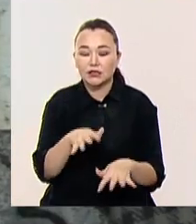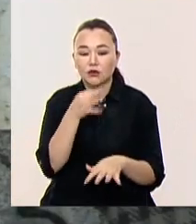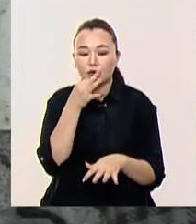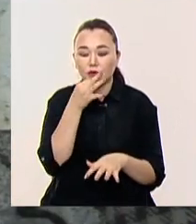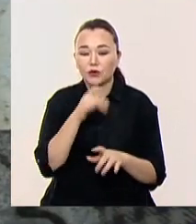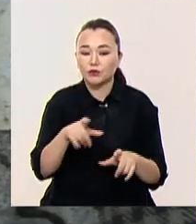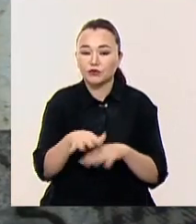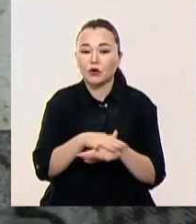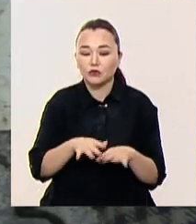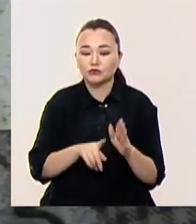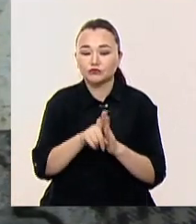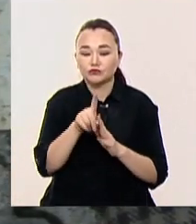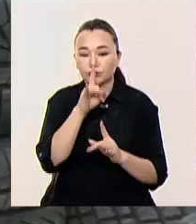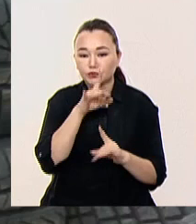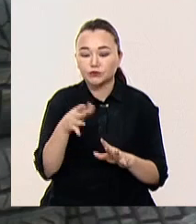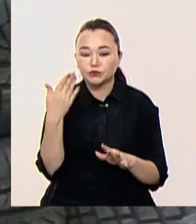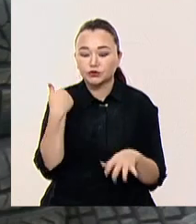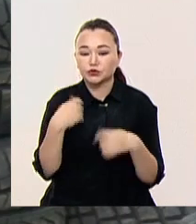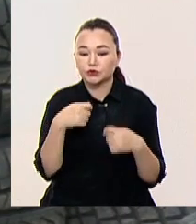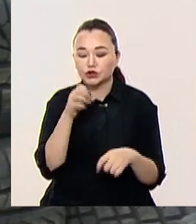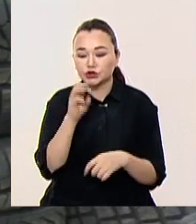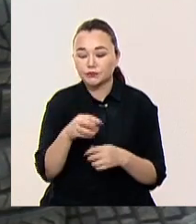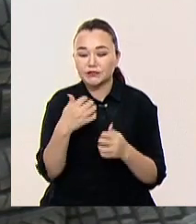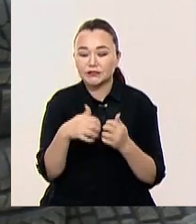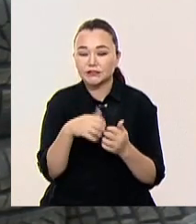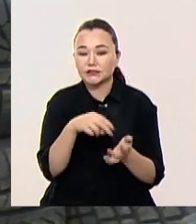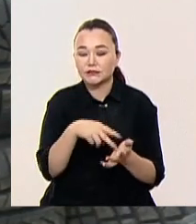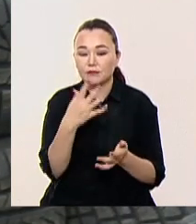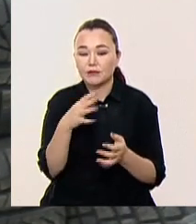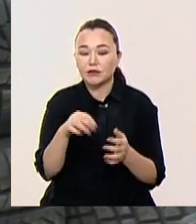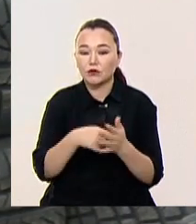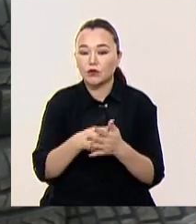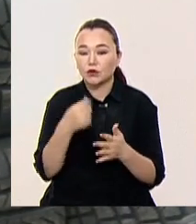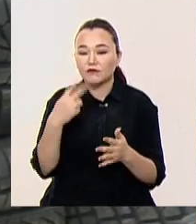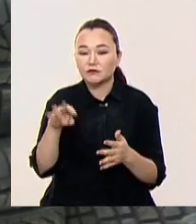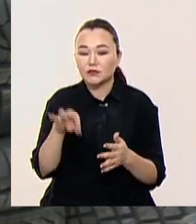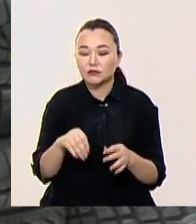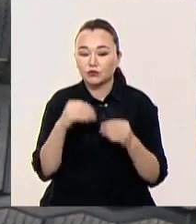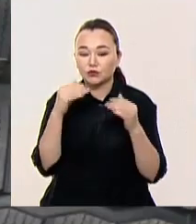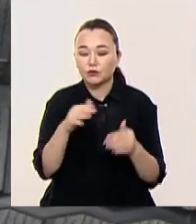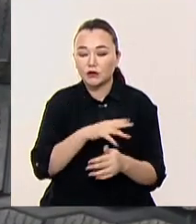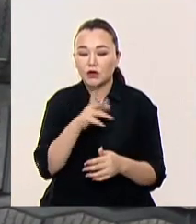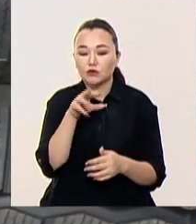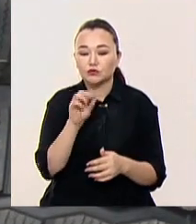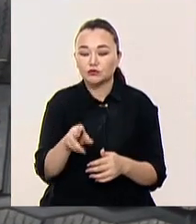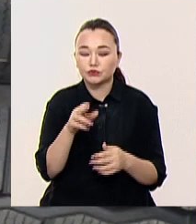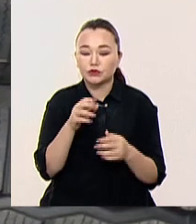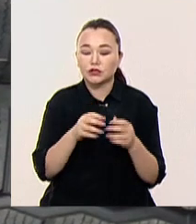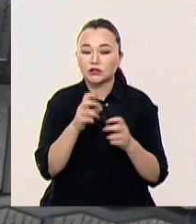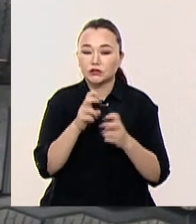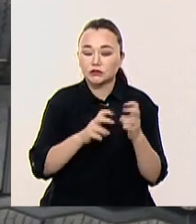отыр. Бірақ қазірдің өзінде нарық былтырғыға қарағанда орта есеппен 5-20%-ға көтерілген. Каучуктың өлшемімен